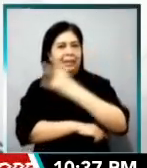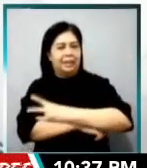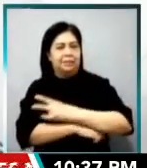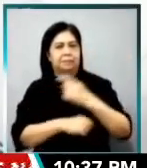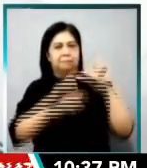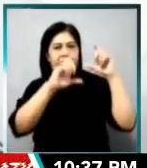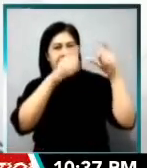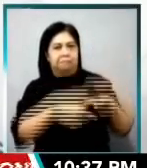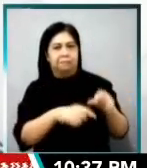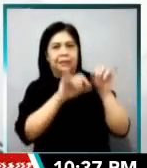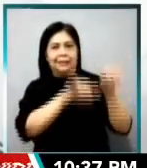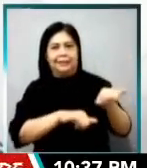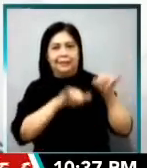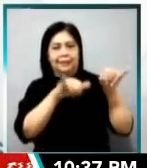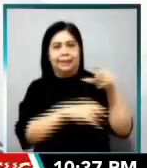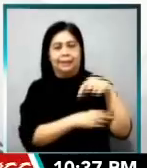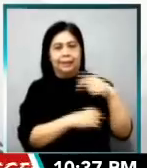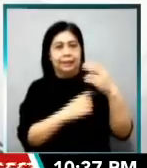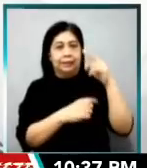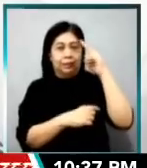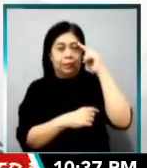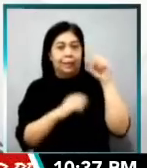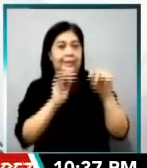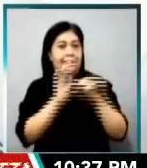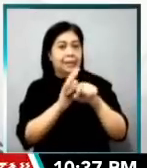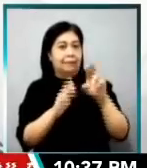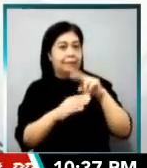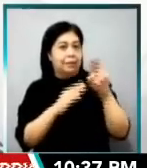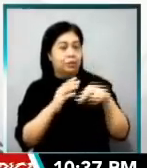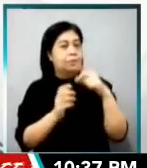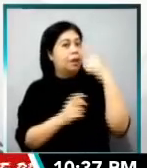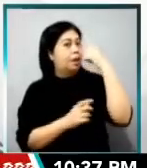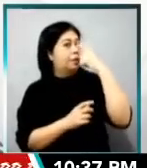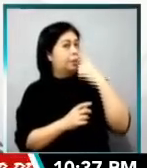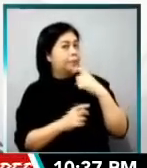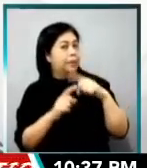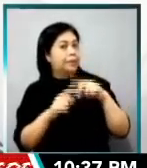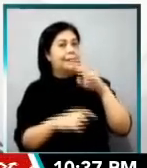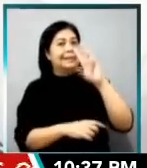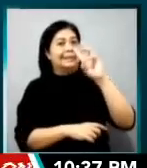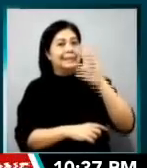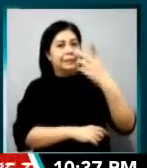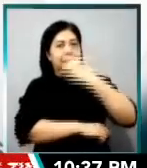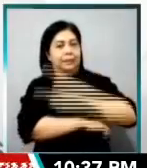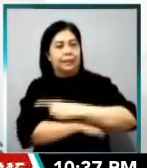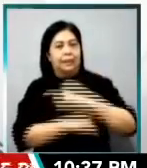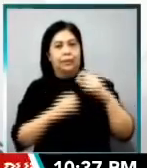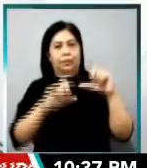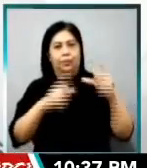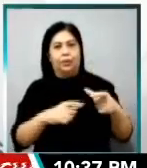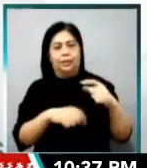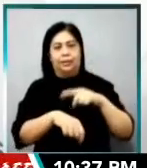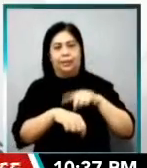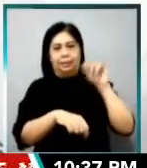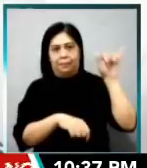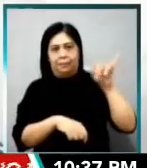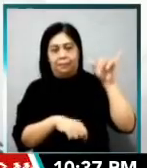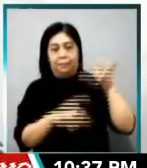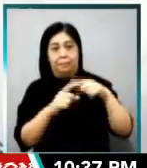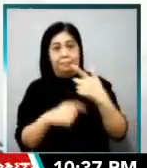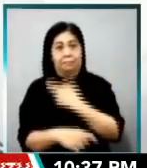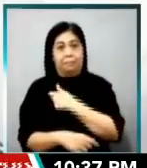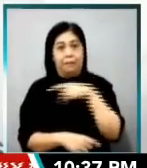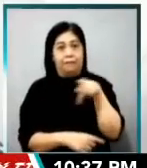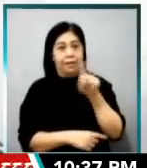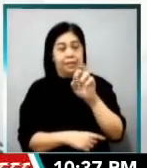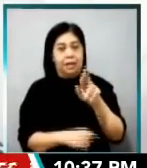Saudi Arabia at ng negative na results ng swab test sa ika-anim na araw ng quarantine. Ang mga nabakunahan ng Pfizer,